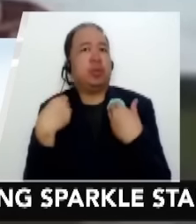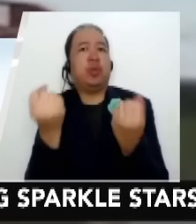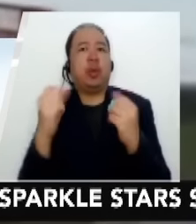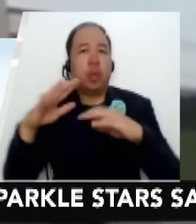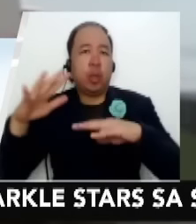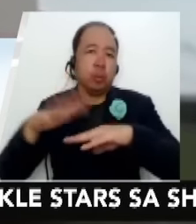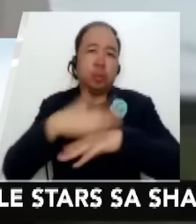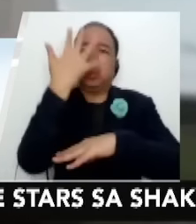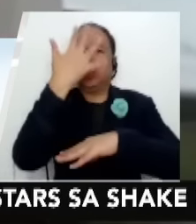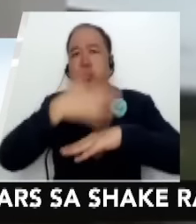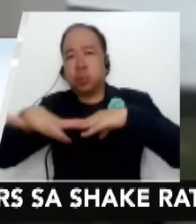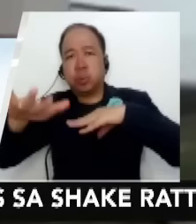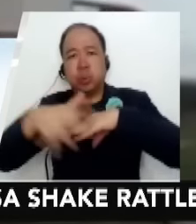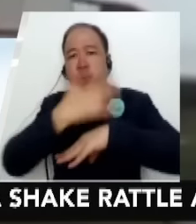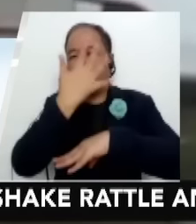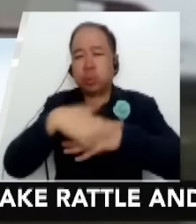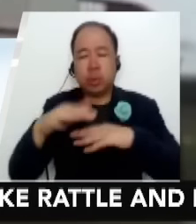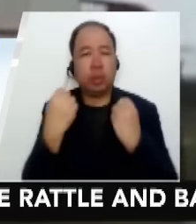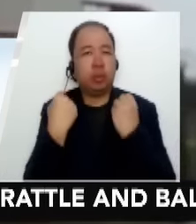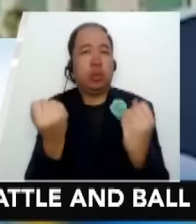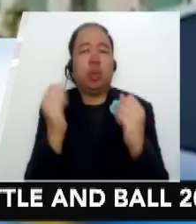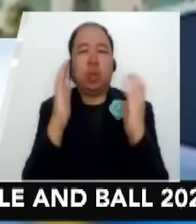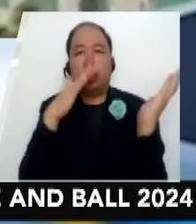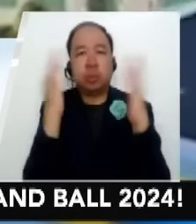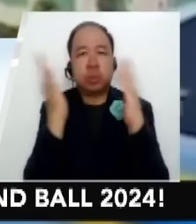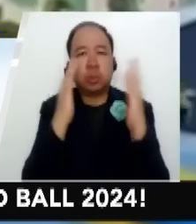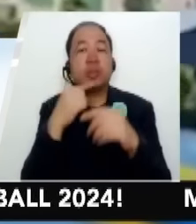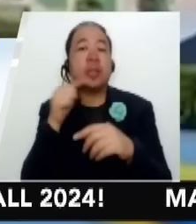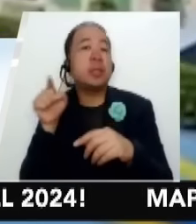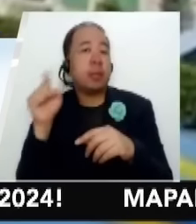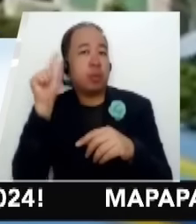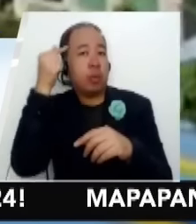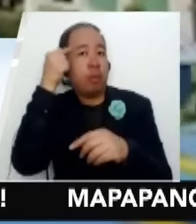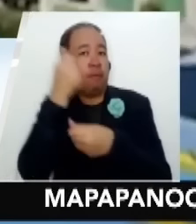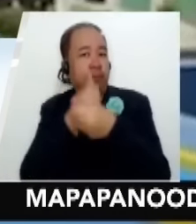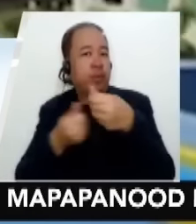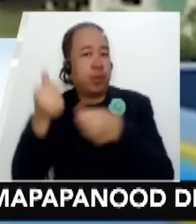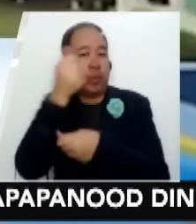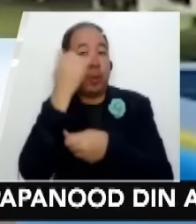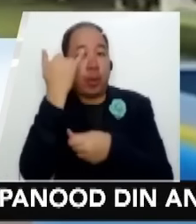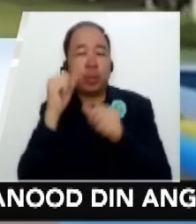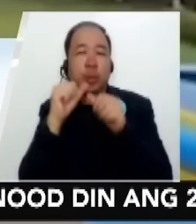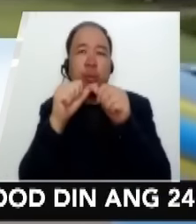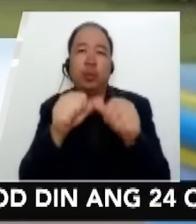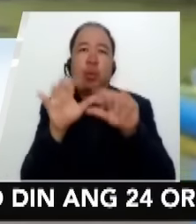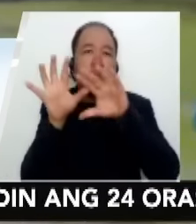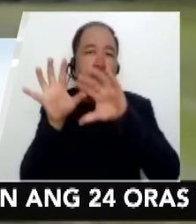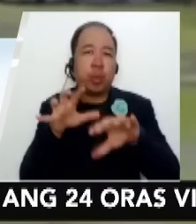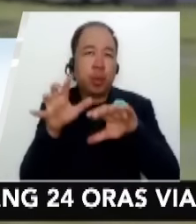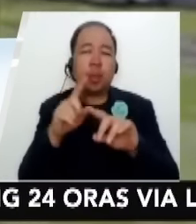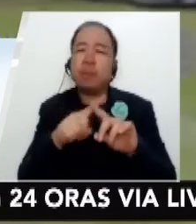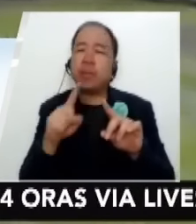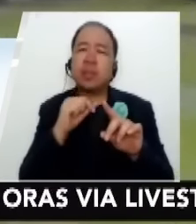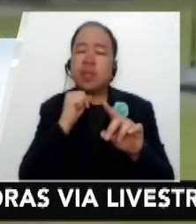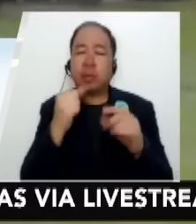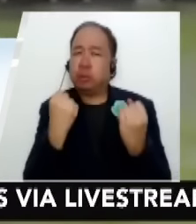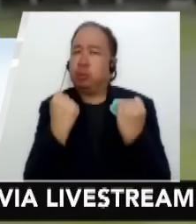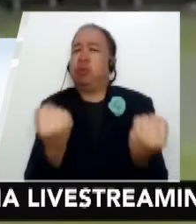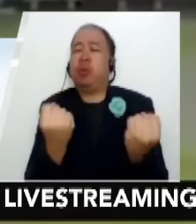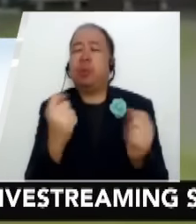Marilu Cayco. Tuloy-tuloy man daw kasi ang buhos ng ulan ay hindi naman ito ganon kalakas. For the first time, sabi ni Governor, ngayon lang umabot sa